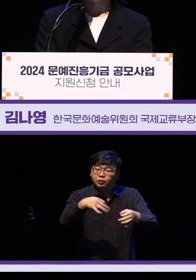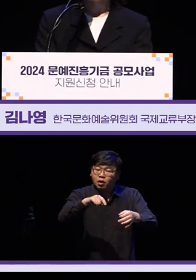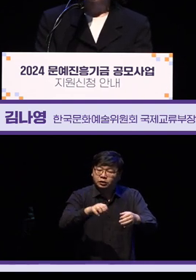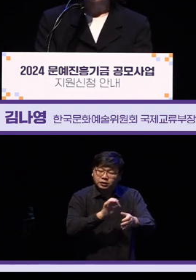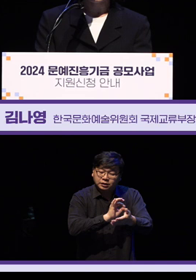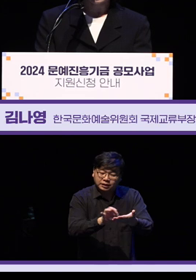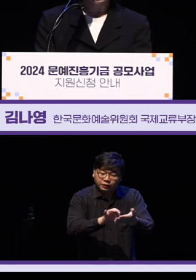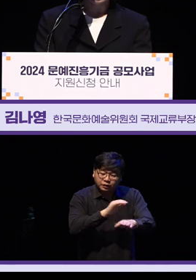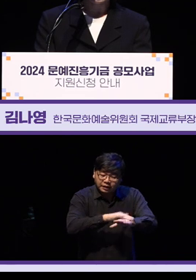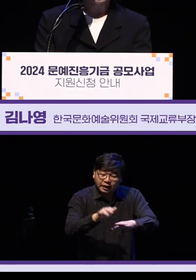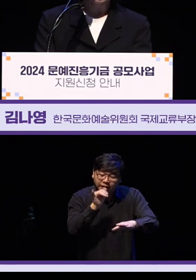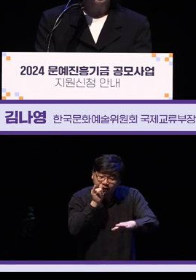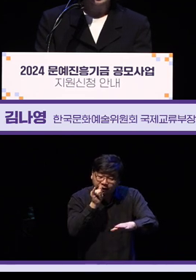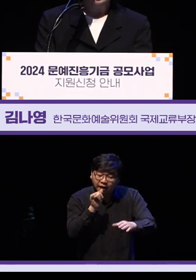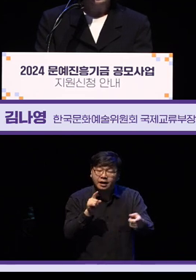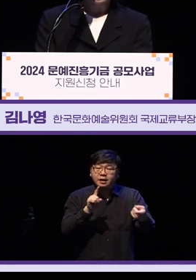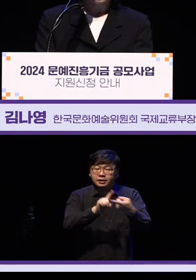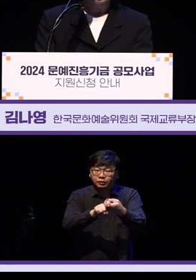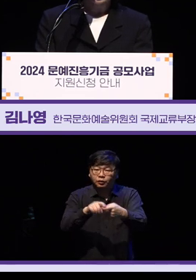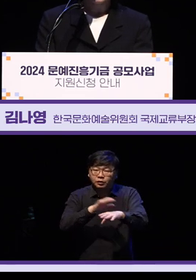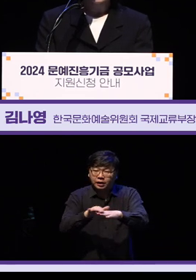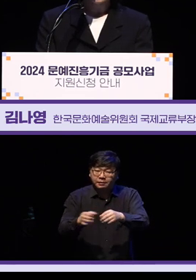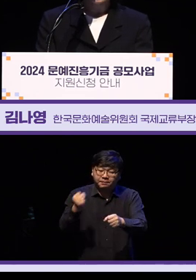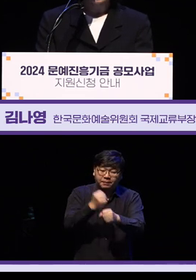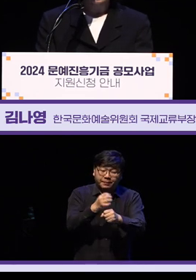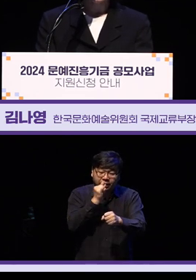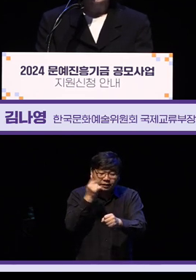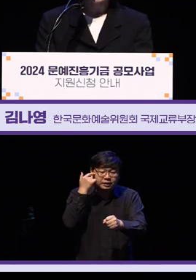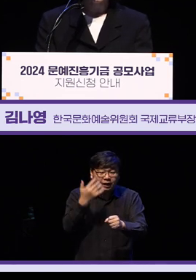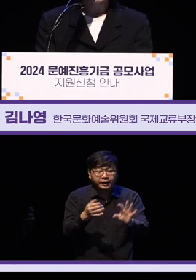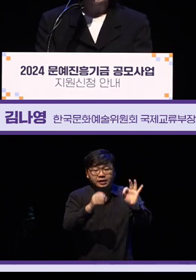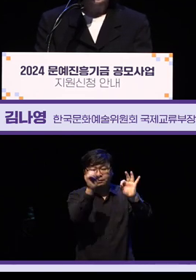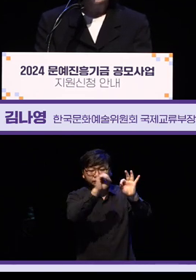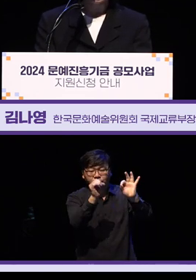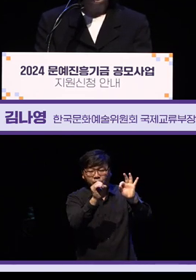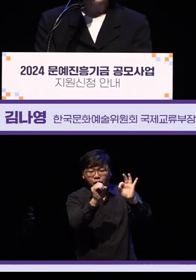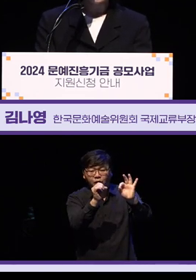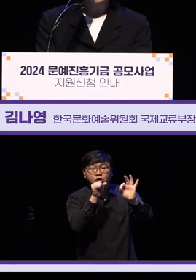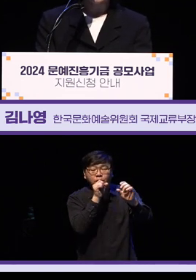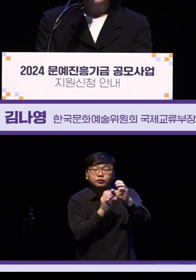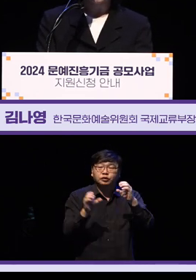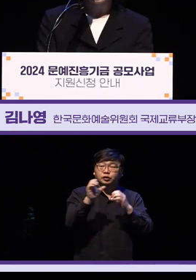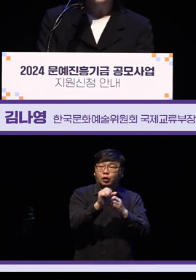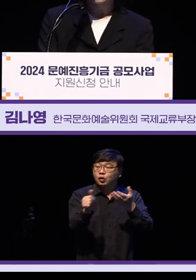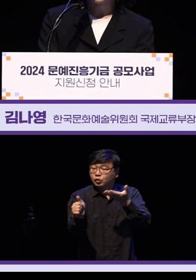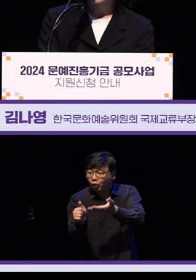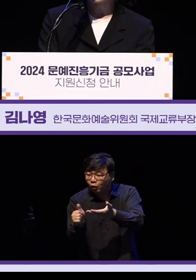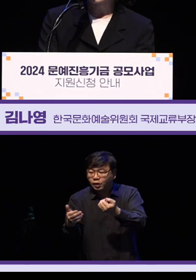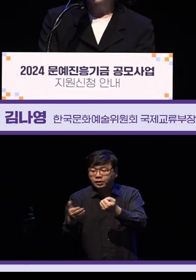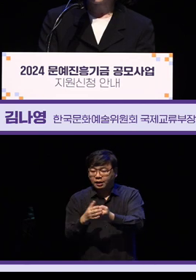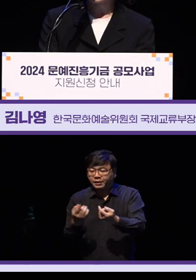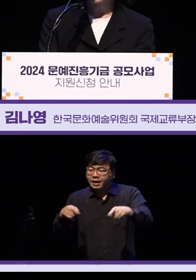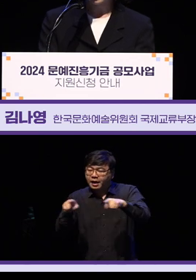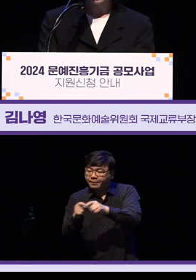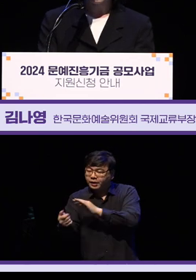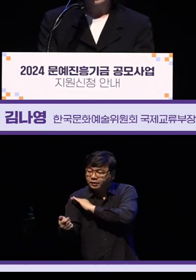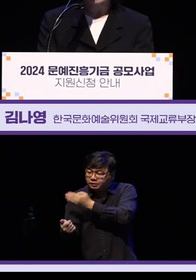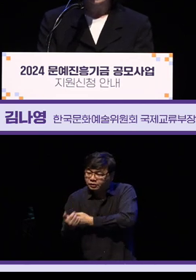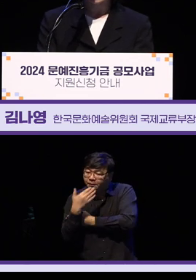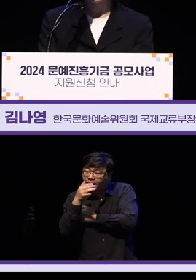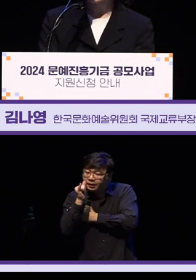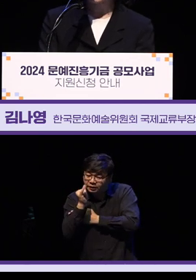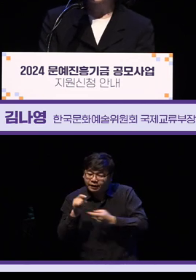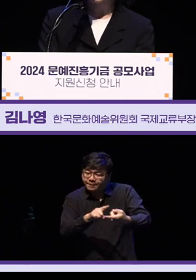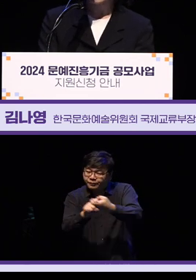네트워크 구축 및 활용 정도의 10%의 가중치를 부여해서 파트너에 적합성과 네트워크에